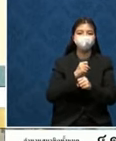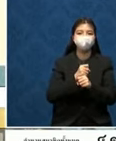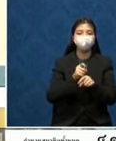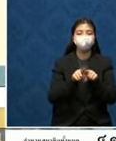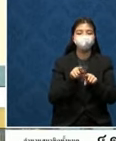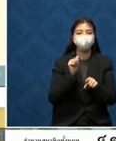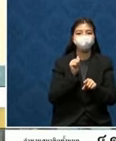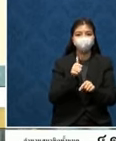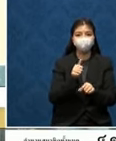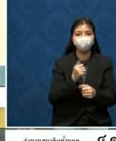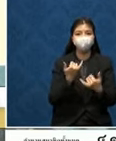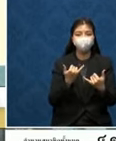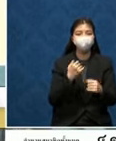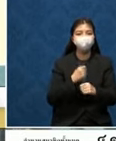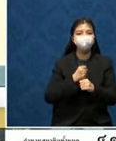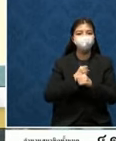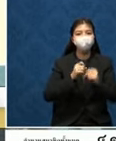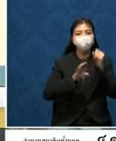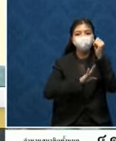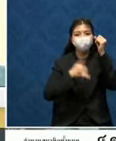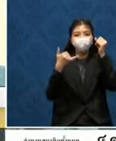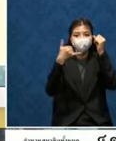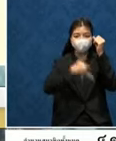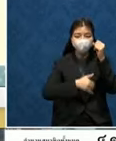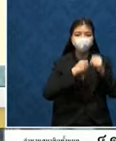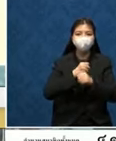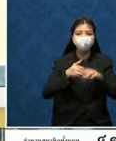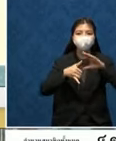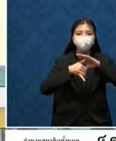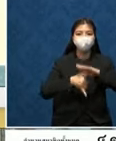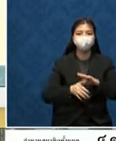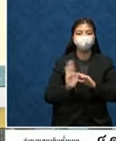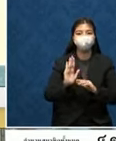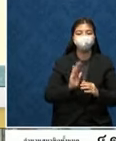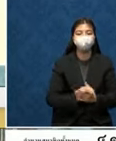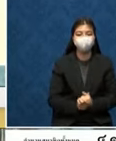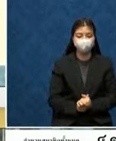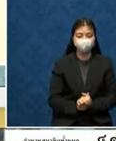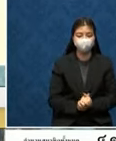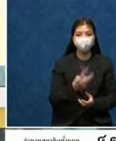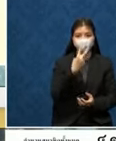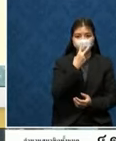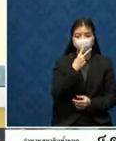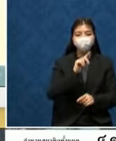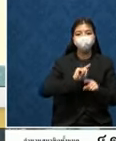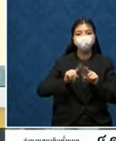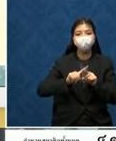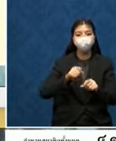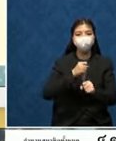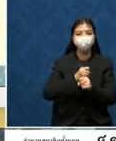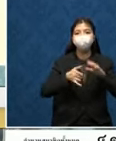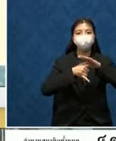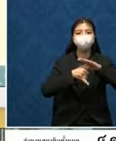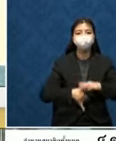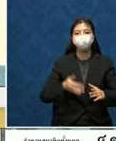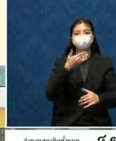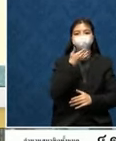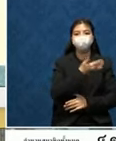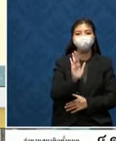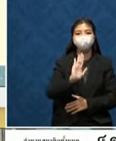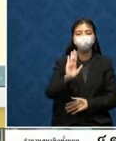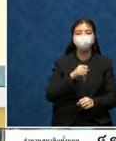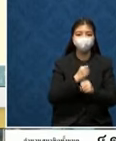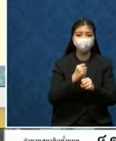นั้นเองที่ไปไม่ใช่ไปคุมคนไม่ได้ไปกดหัวคนนะท่านมองทุกอย่างที่ทำเนี่ยกดหัวคนหมดแล้วมันจะ